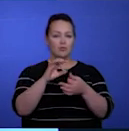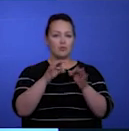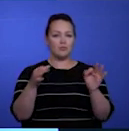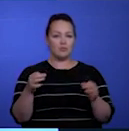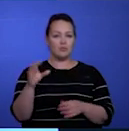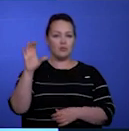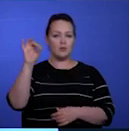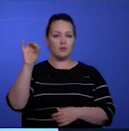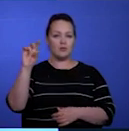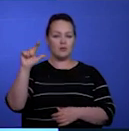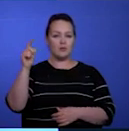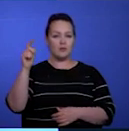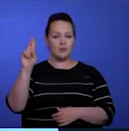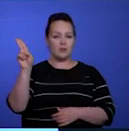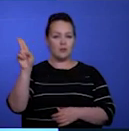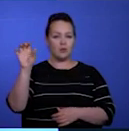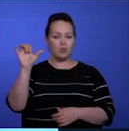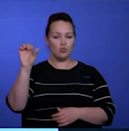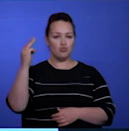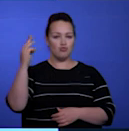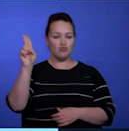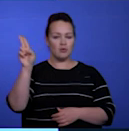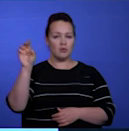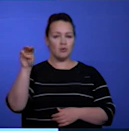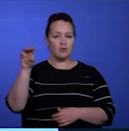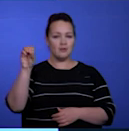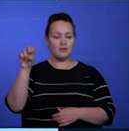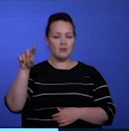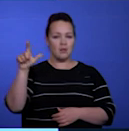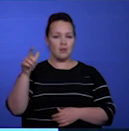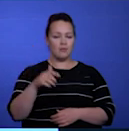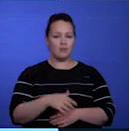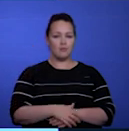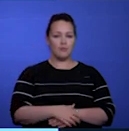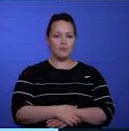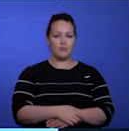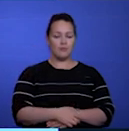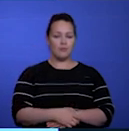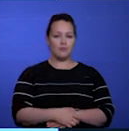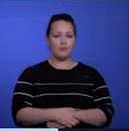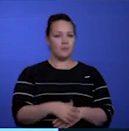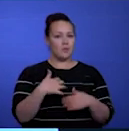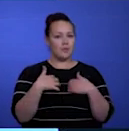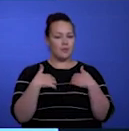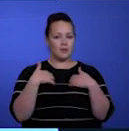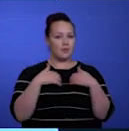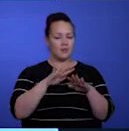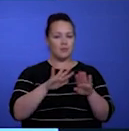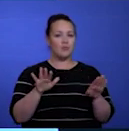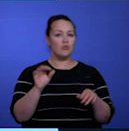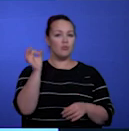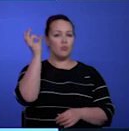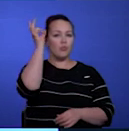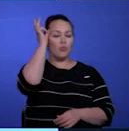денег young ушко цель не торопитесь помните о